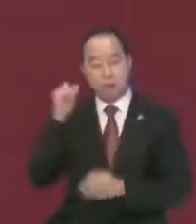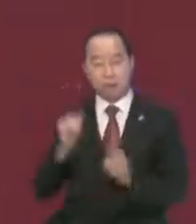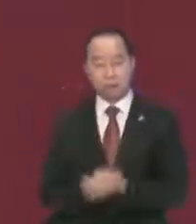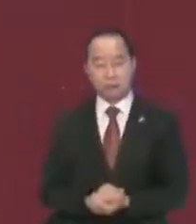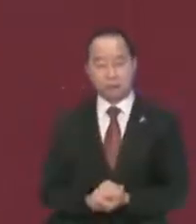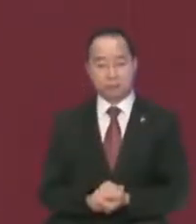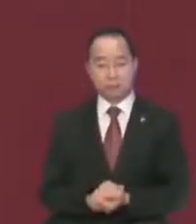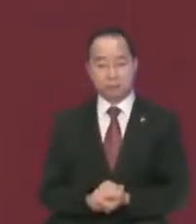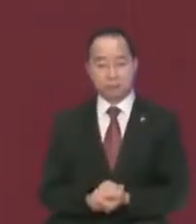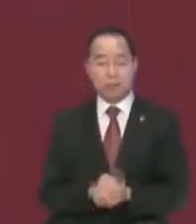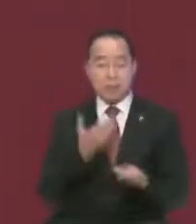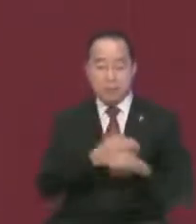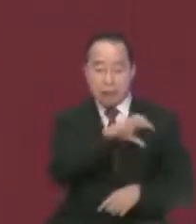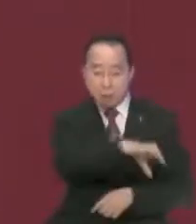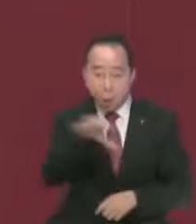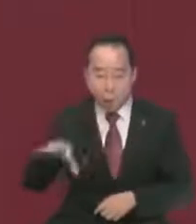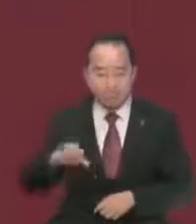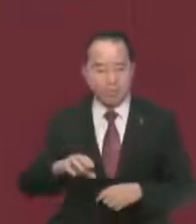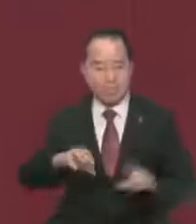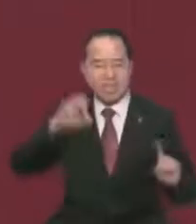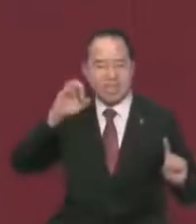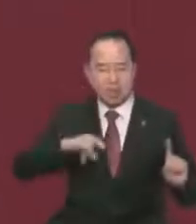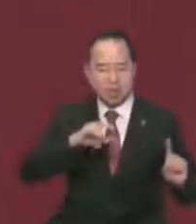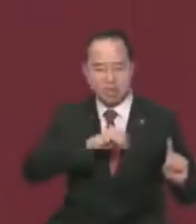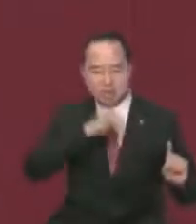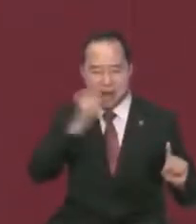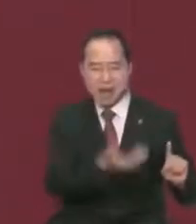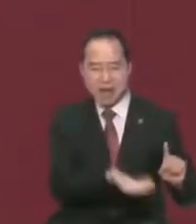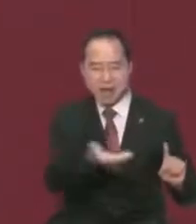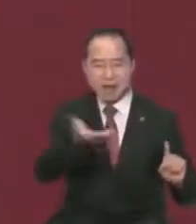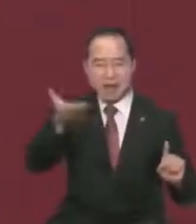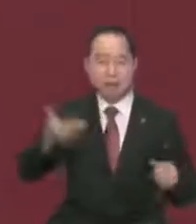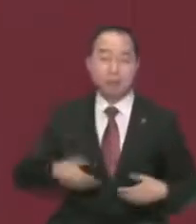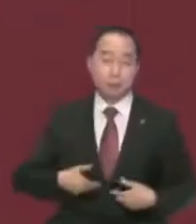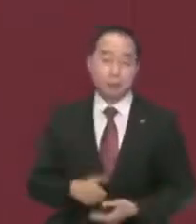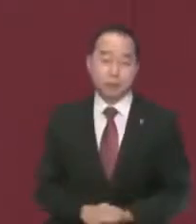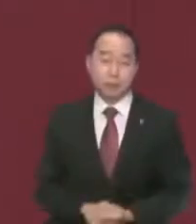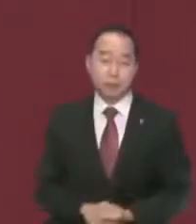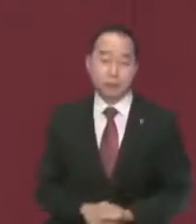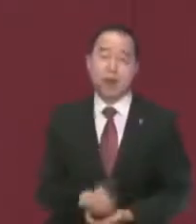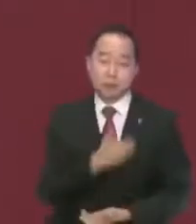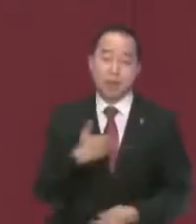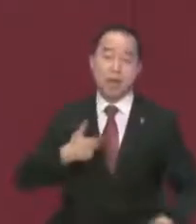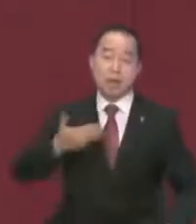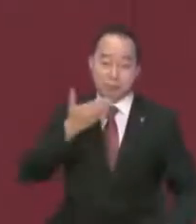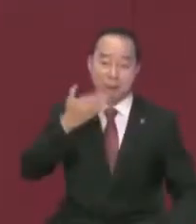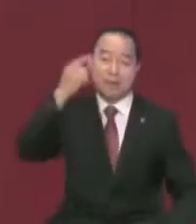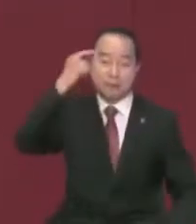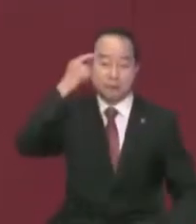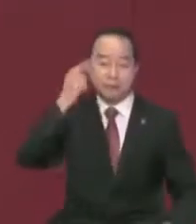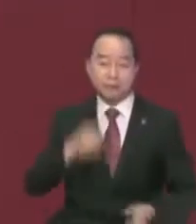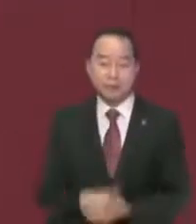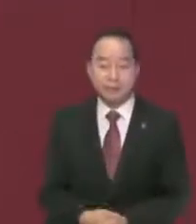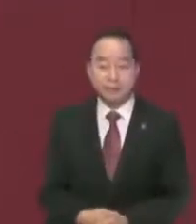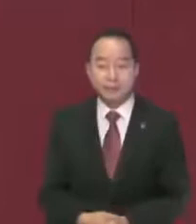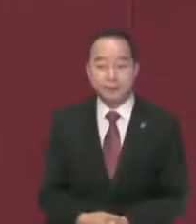분야에서도 인류국가 선도국가로 도약해야 합니다. 저는 그것이 충분히 가능하다고 믿습니다.